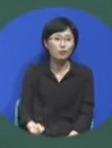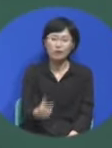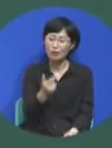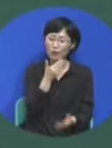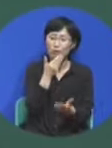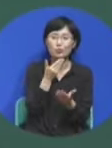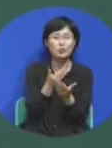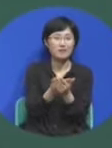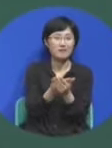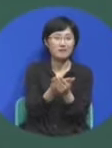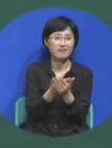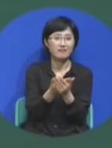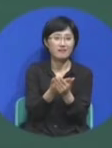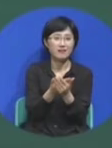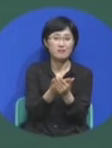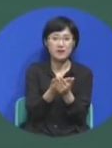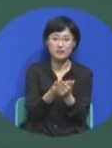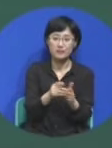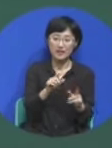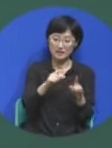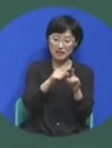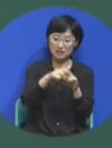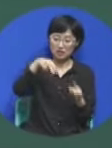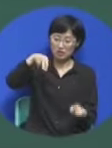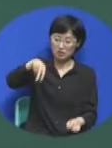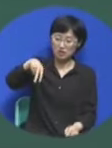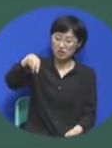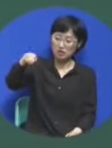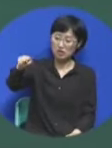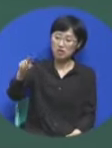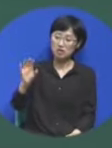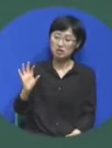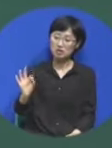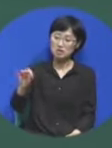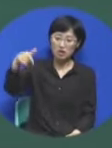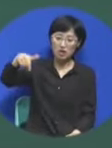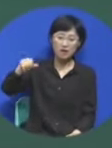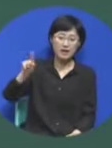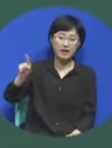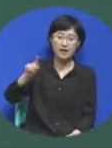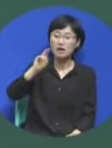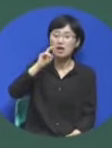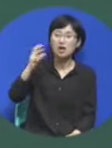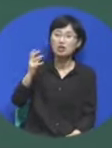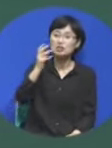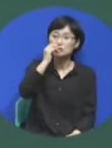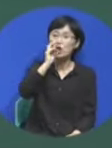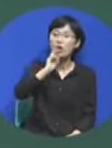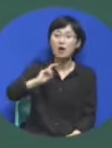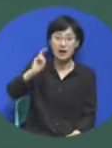实际上赞美这个词是非常非常宝贵的词. 물론 우리가 이제 성가라고 하는 단어도 또 뭐 쓰기도 하는데요.